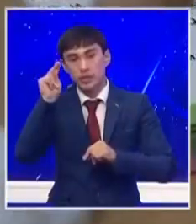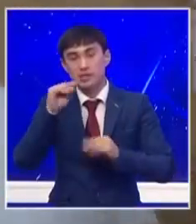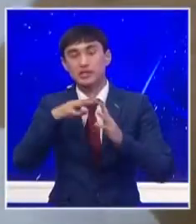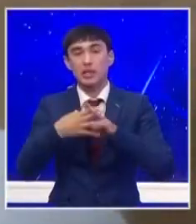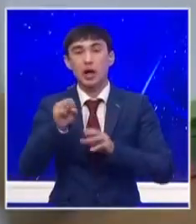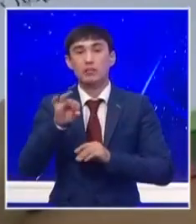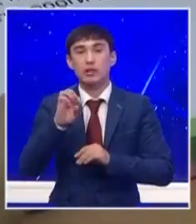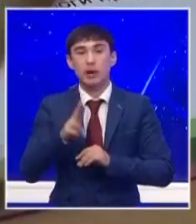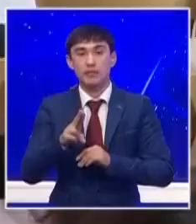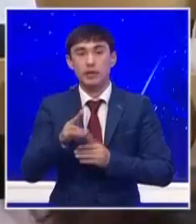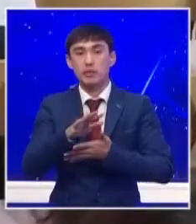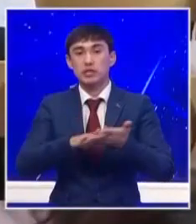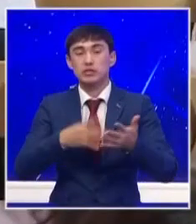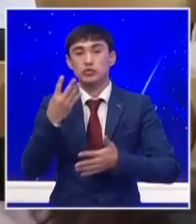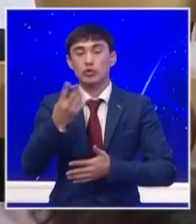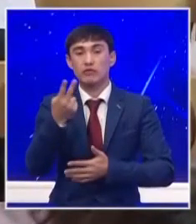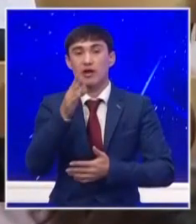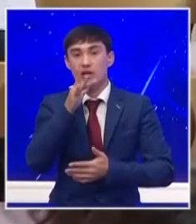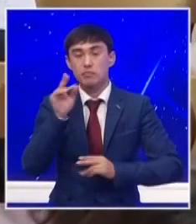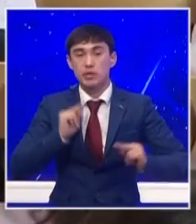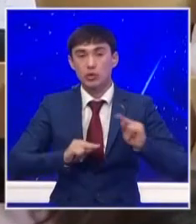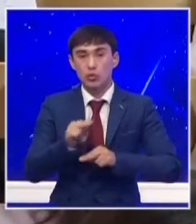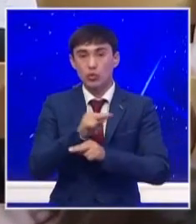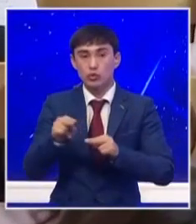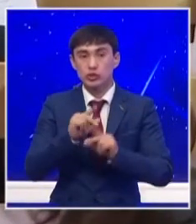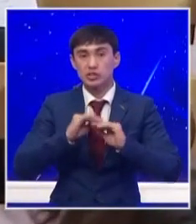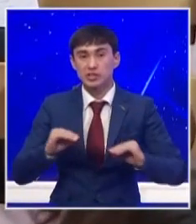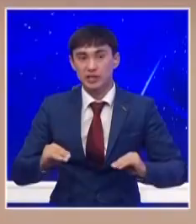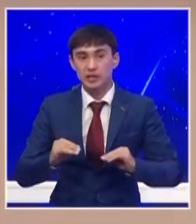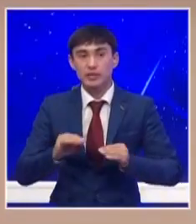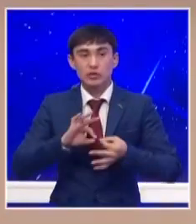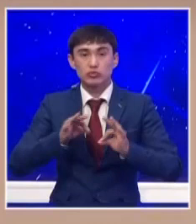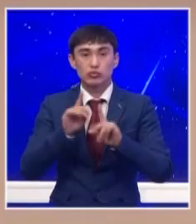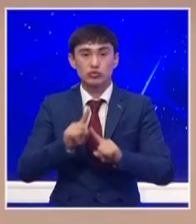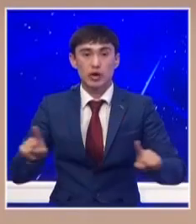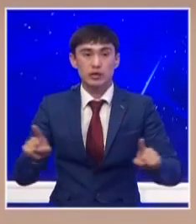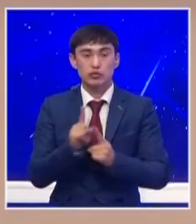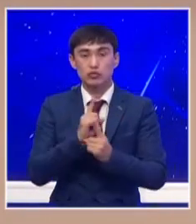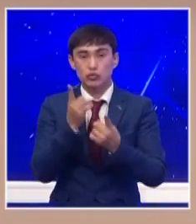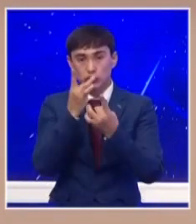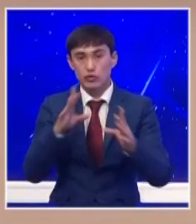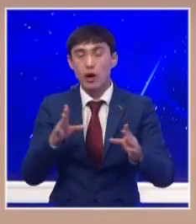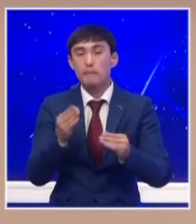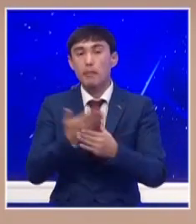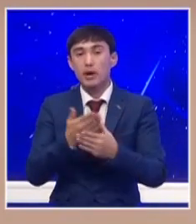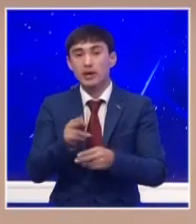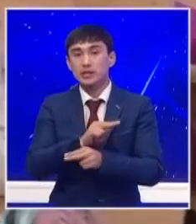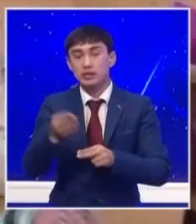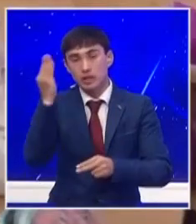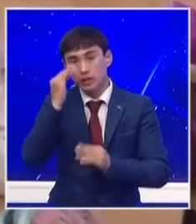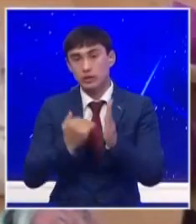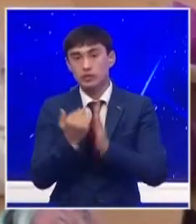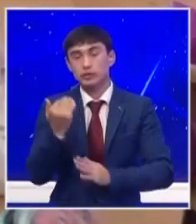алмалыбак уже на протяжении 42 лет педагог обучает школьников тонкостям музыкального искусства помогает оттачивать